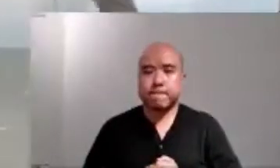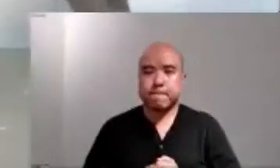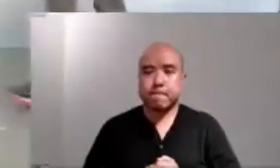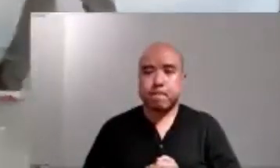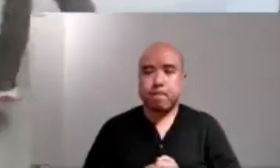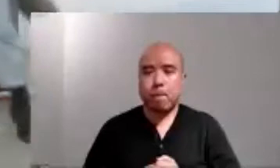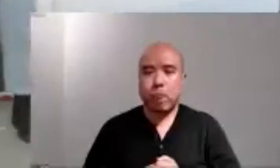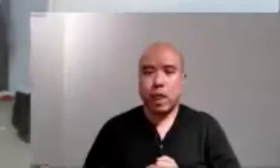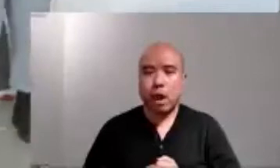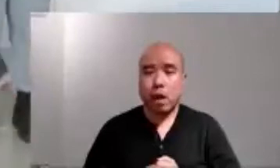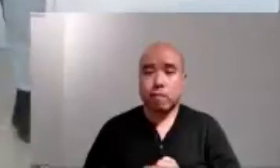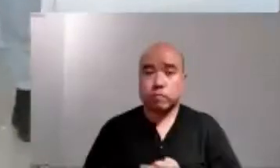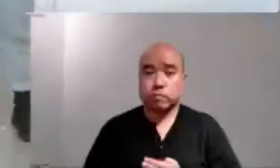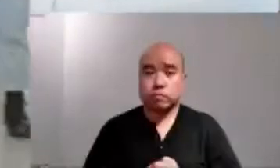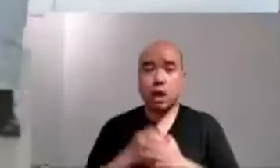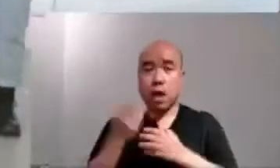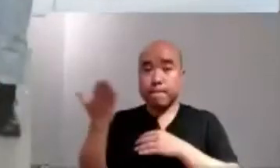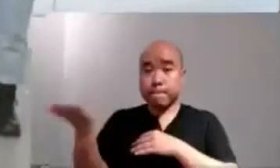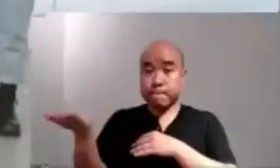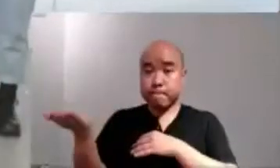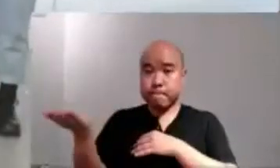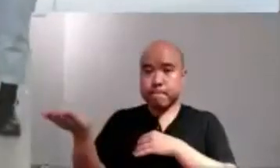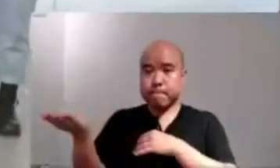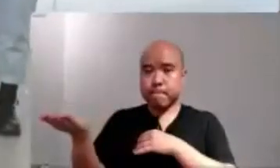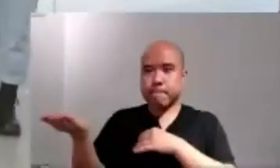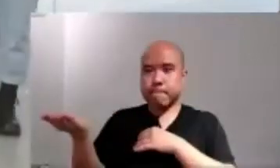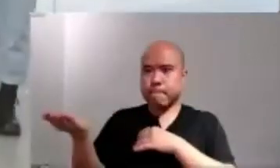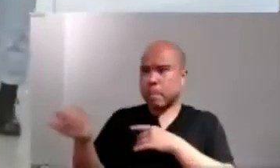同学仔就可以自己啦。你啲同学仔系咪全部遗弃咗你？